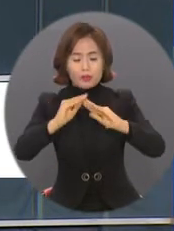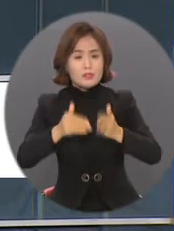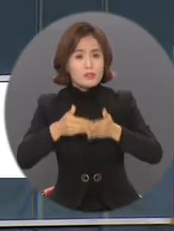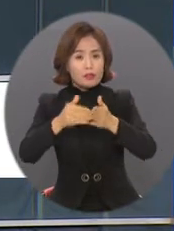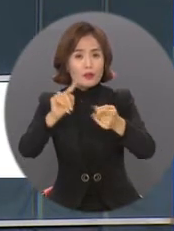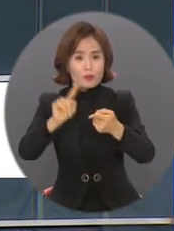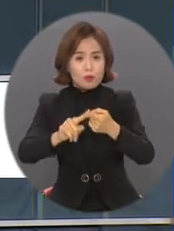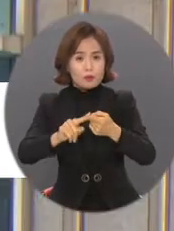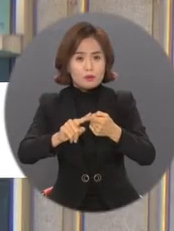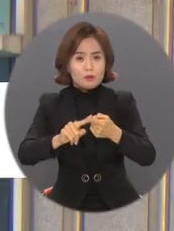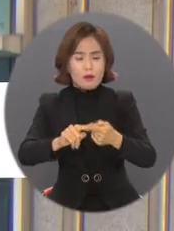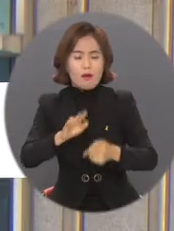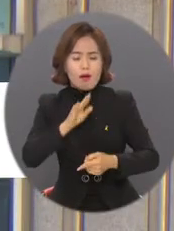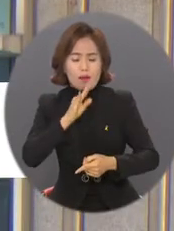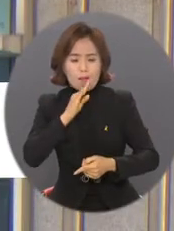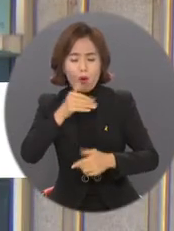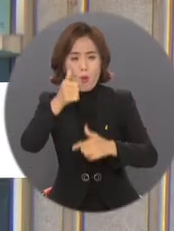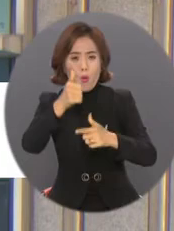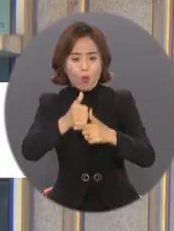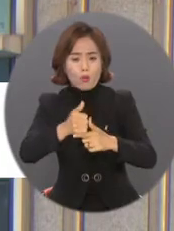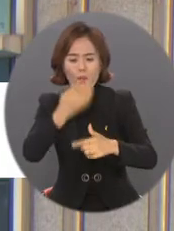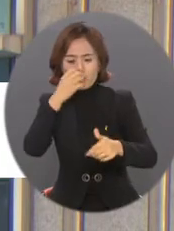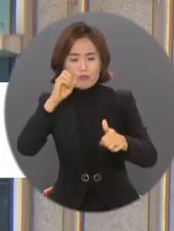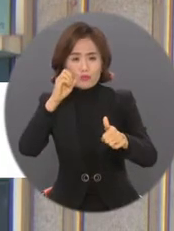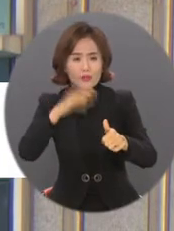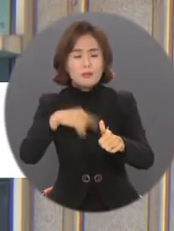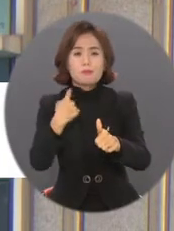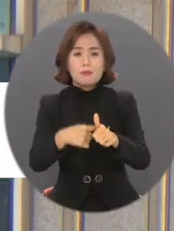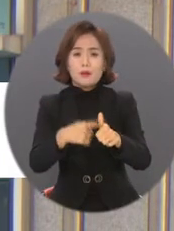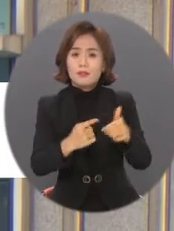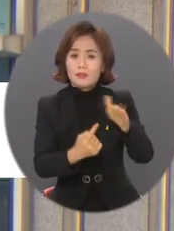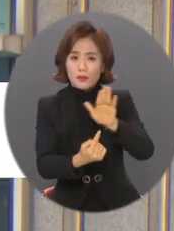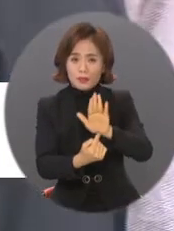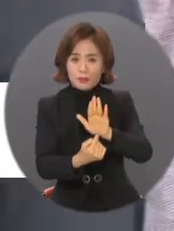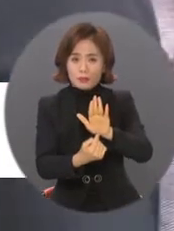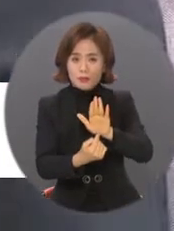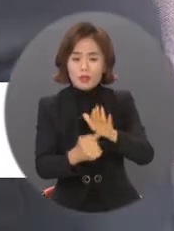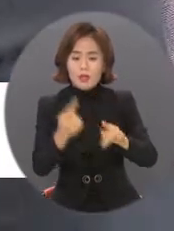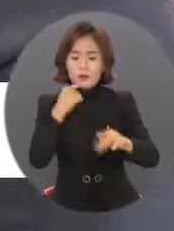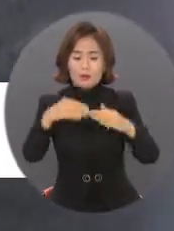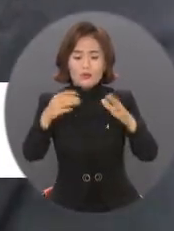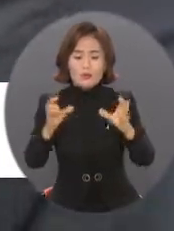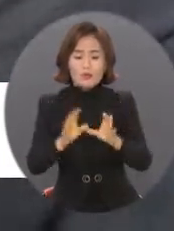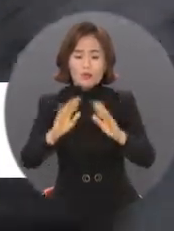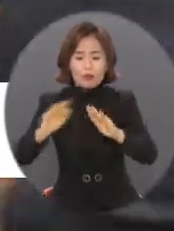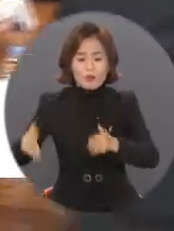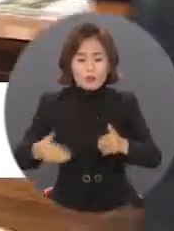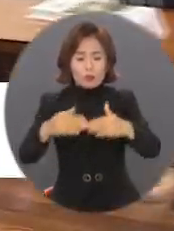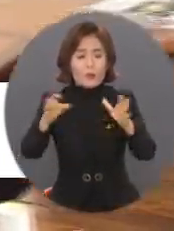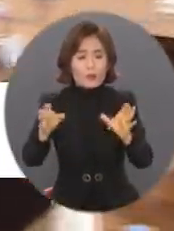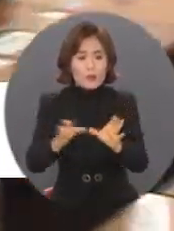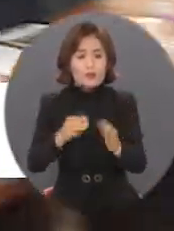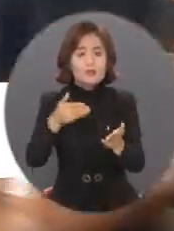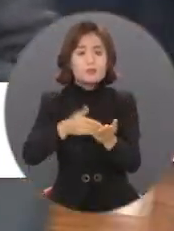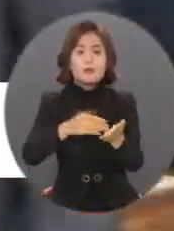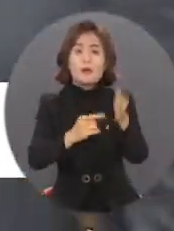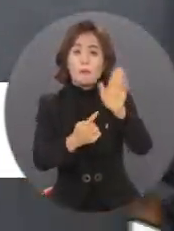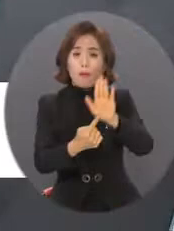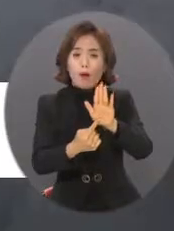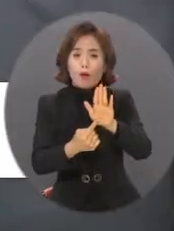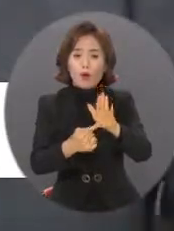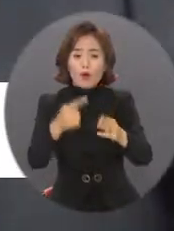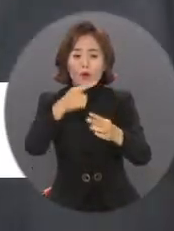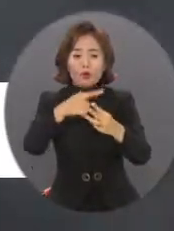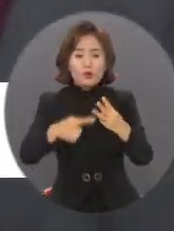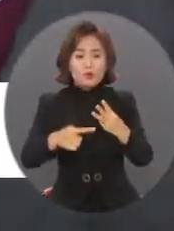관련해 노골적 호남 홀대 라는 비판이 제기됐습니다 민주당 전남도당 은 논평을 통해 윤 후보가